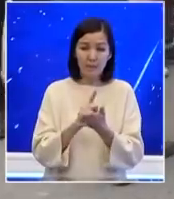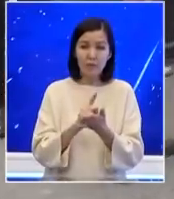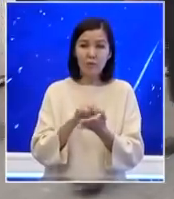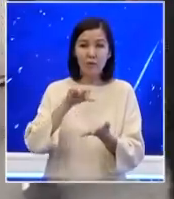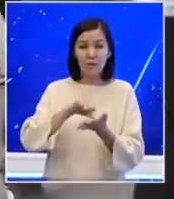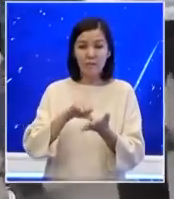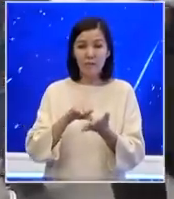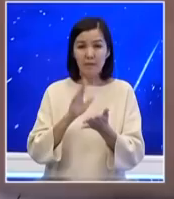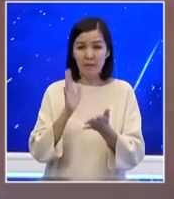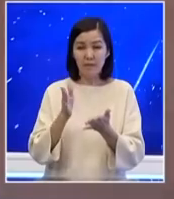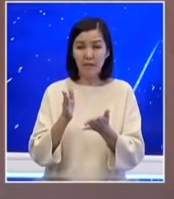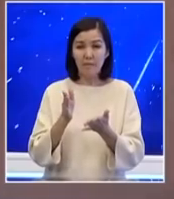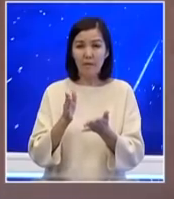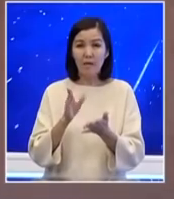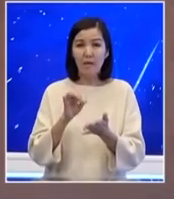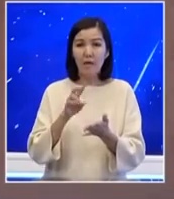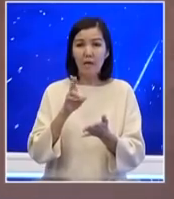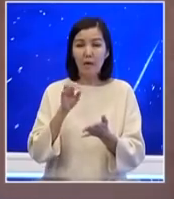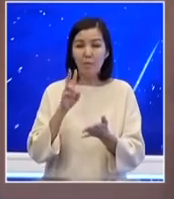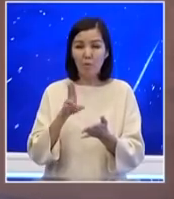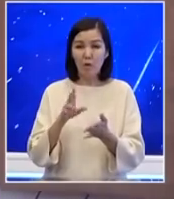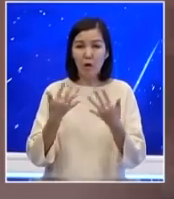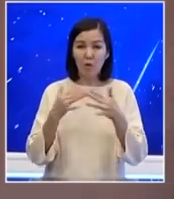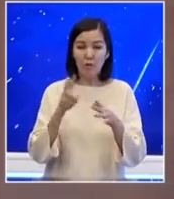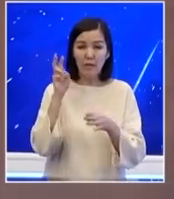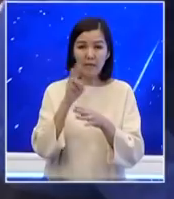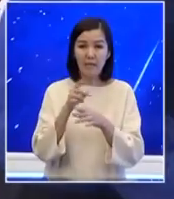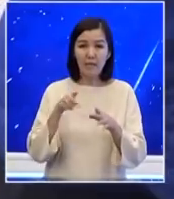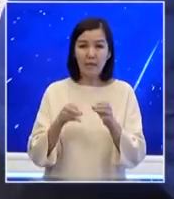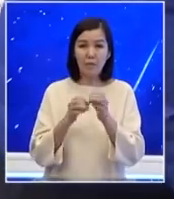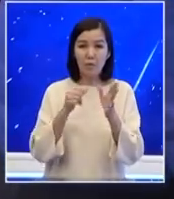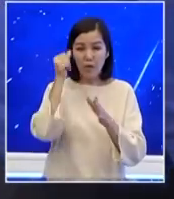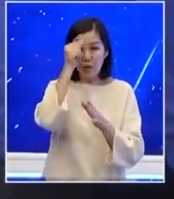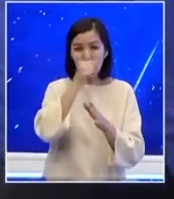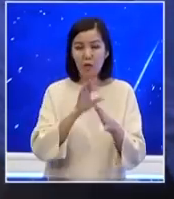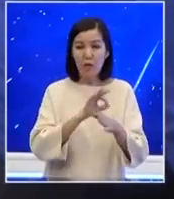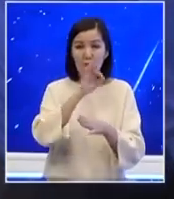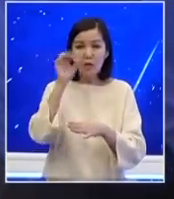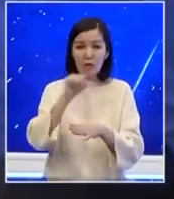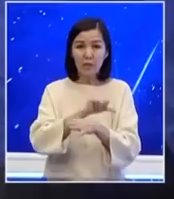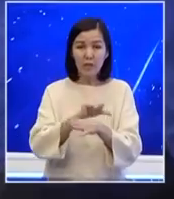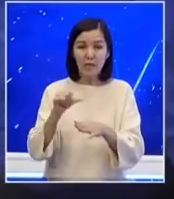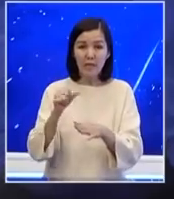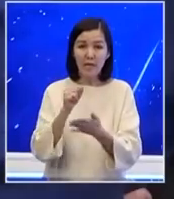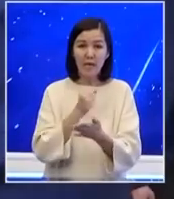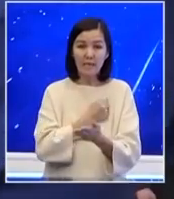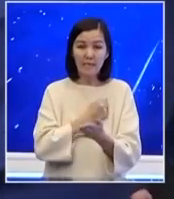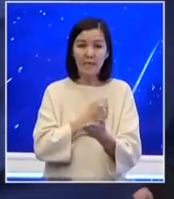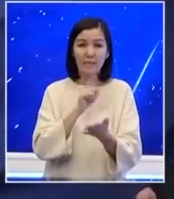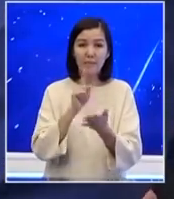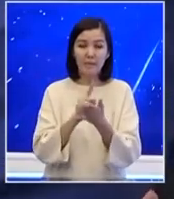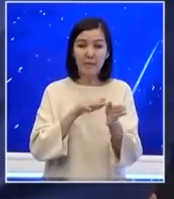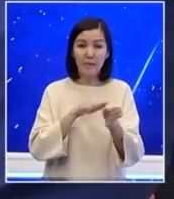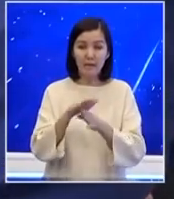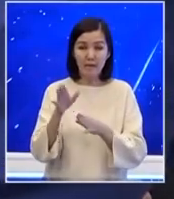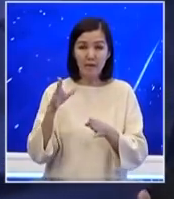бірі Ербол Азаматов, Құмаралы ауылының тұрғыны. 2016 жылы шығыстағы шегара шебінде әскери борышын өтеп